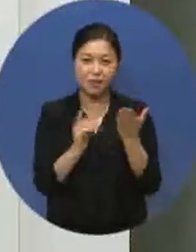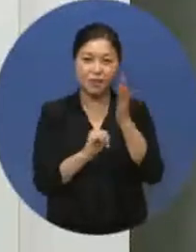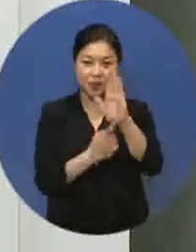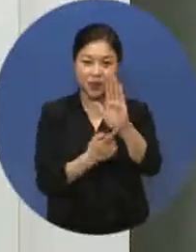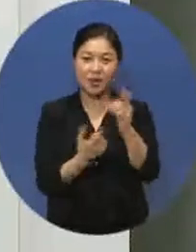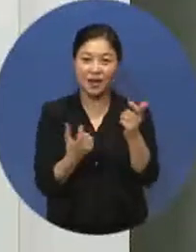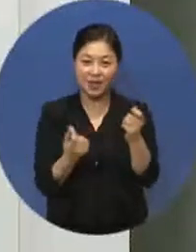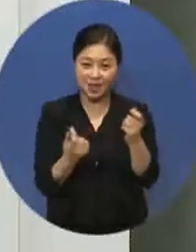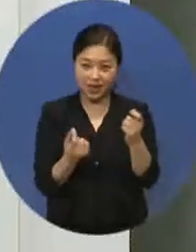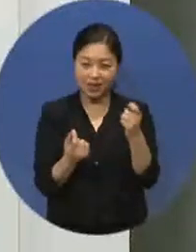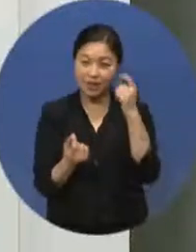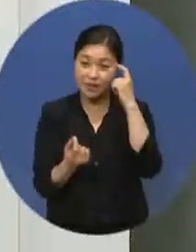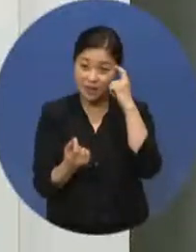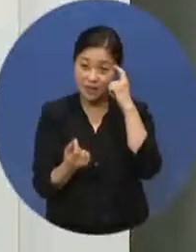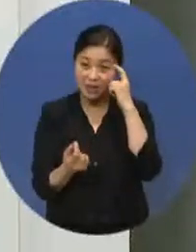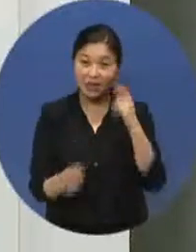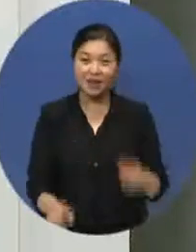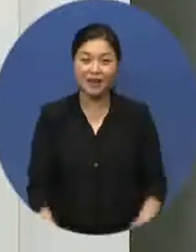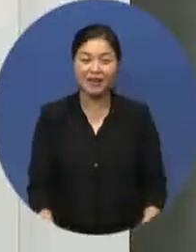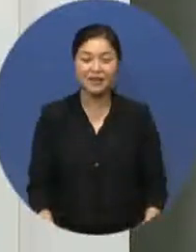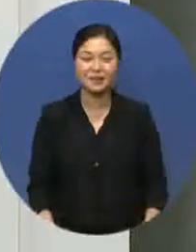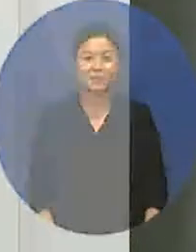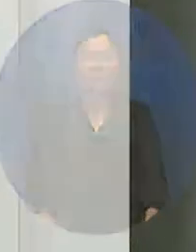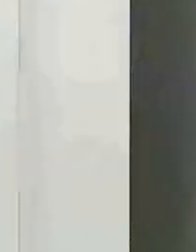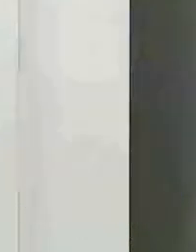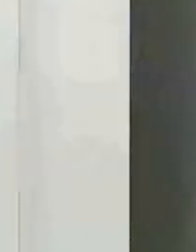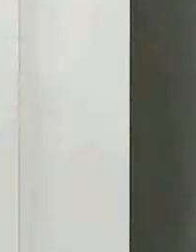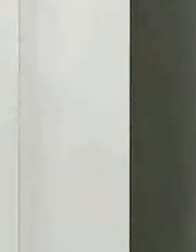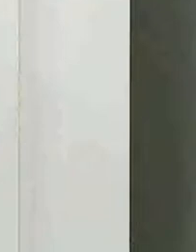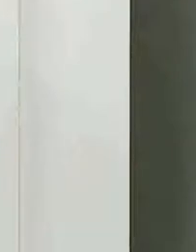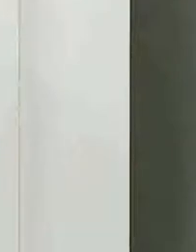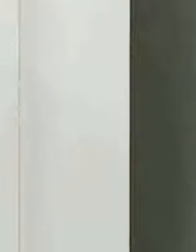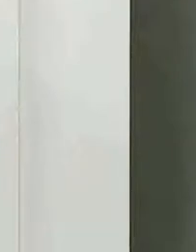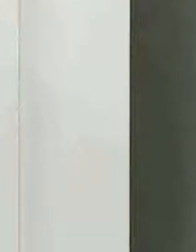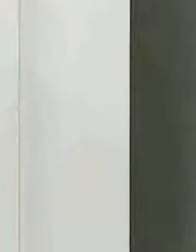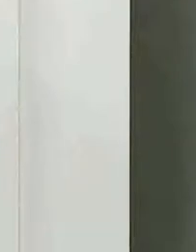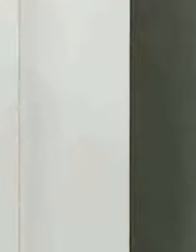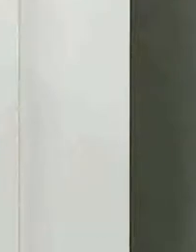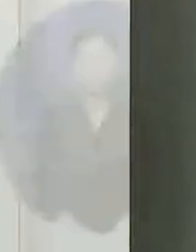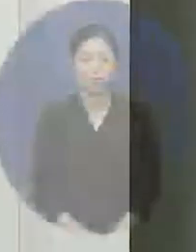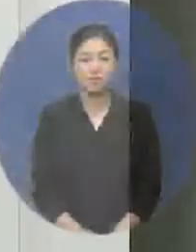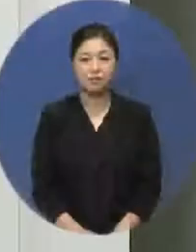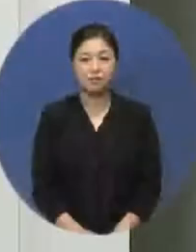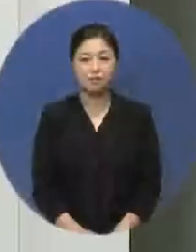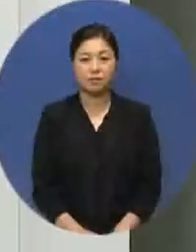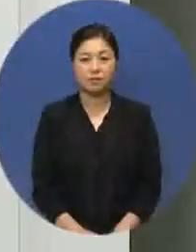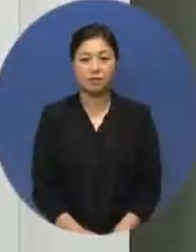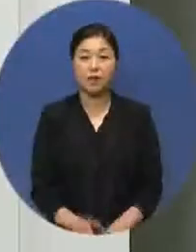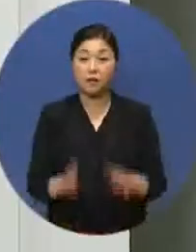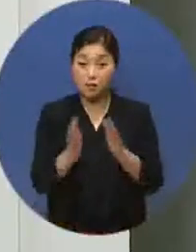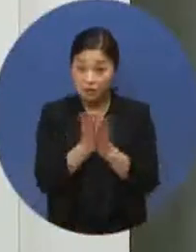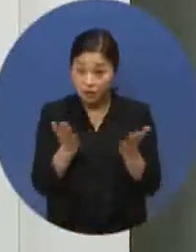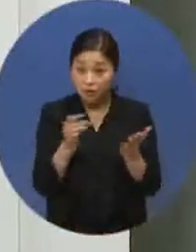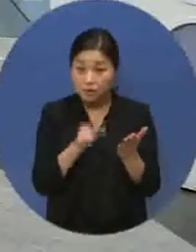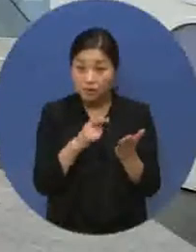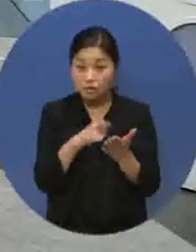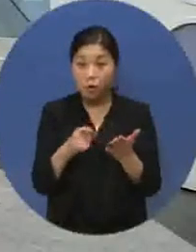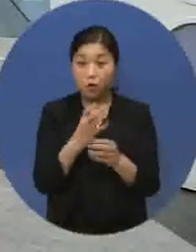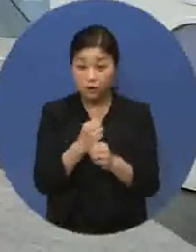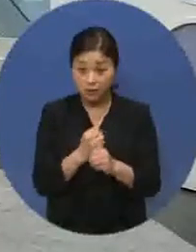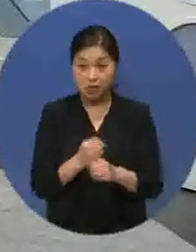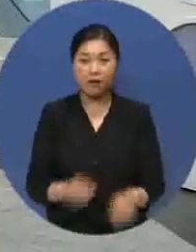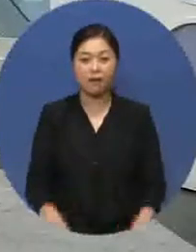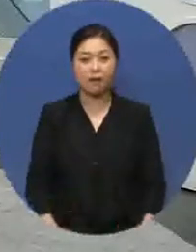내놓으셨구나 하는 생각을 하면서 읽었습니다. 네. 이 책은 언제 쓰셨어요? 네, 그